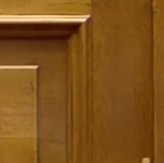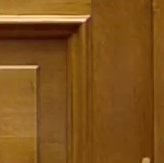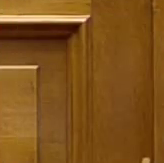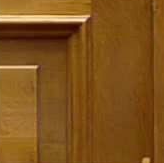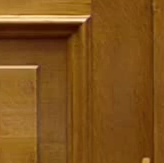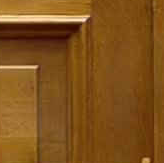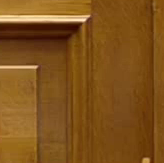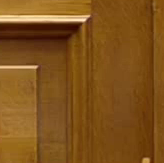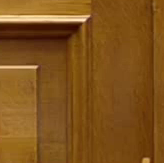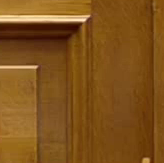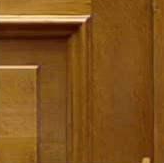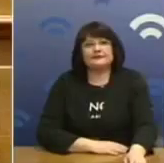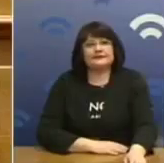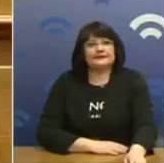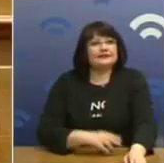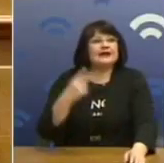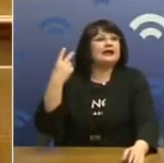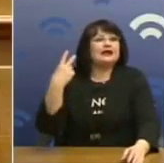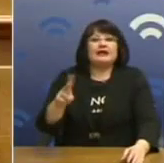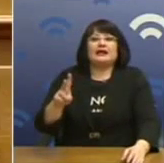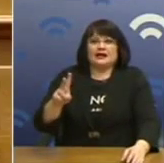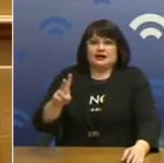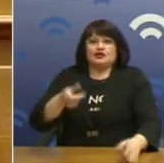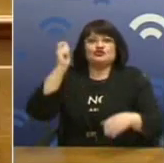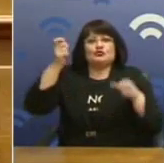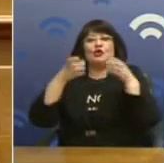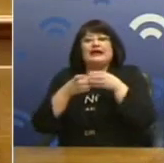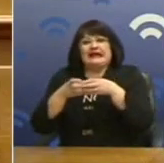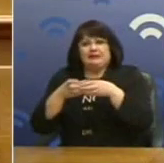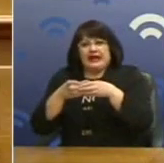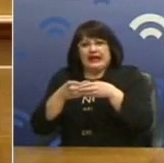σας παράταξη υπάρχει πάντοτε ένα κλίμα λυκοφιλίας,